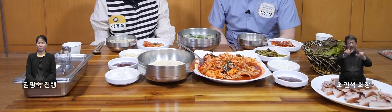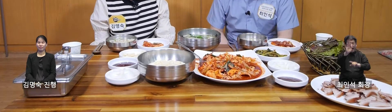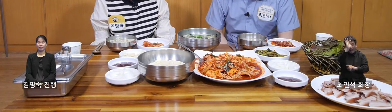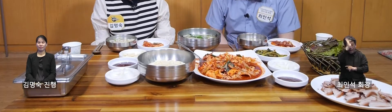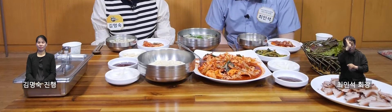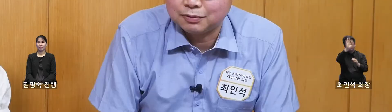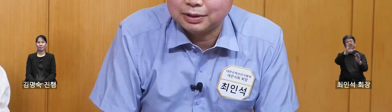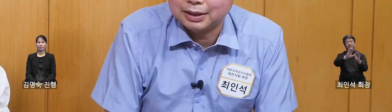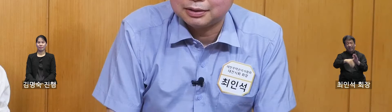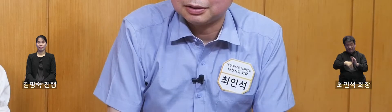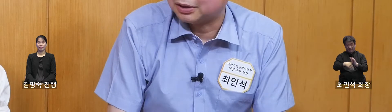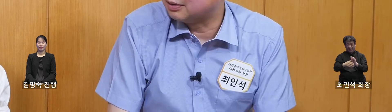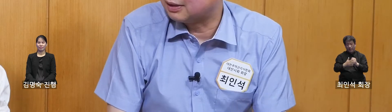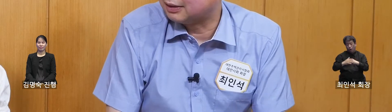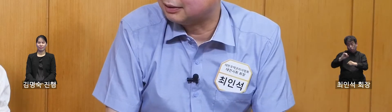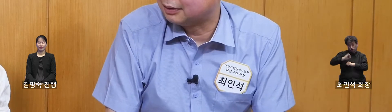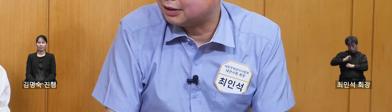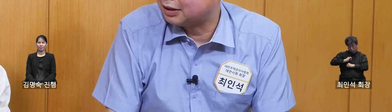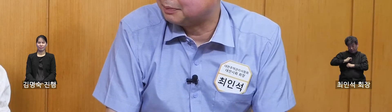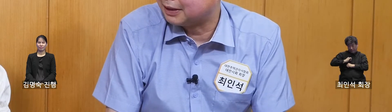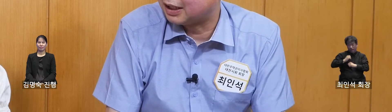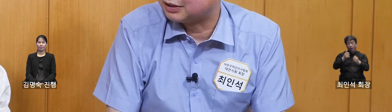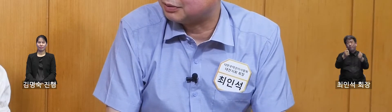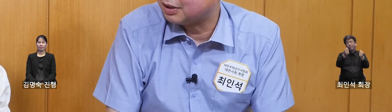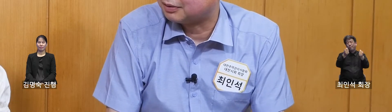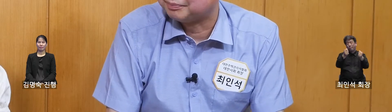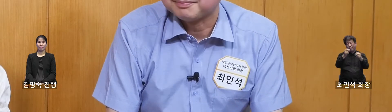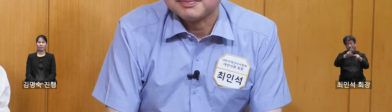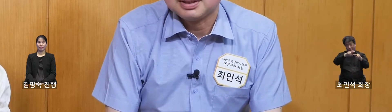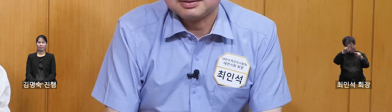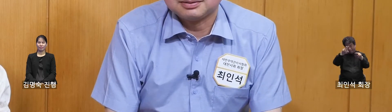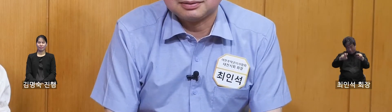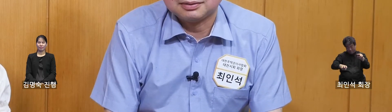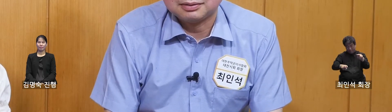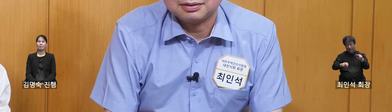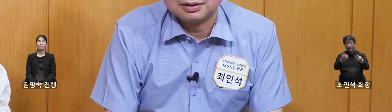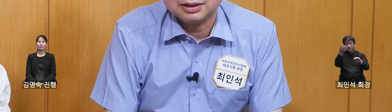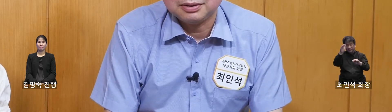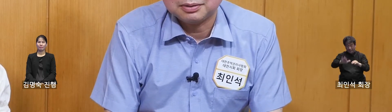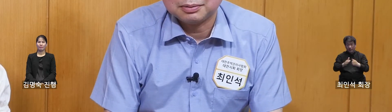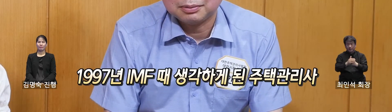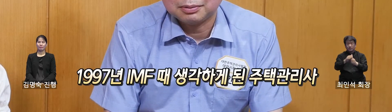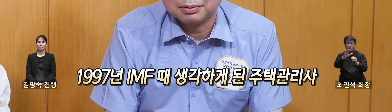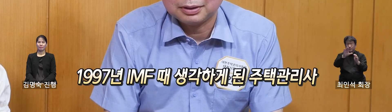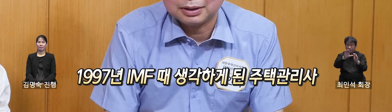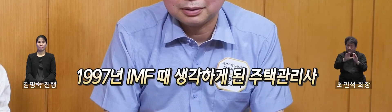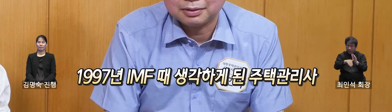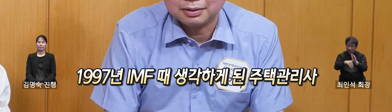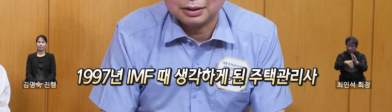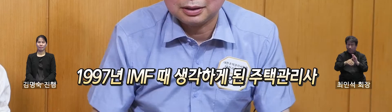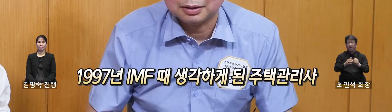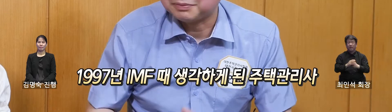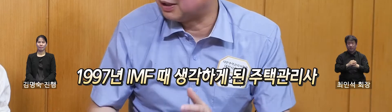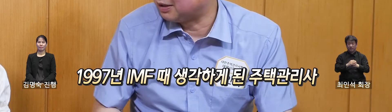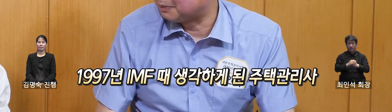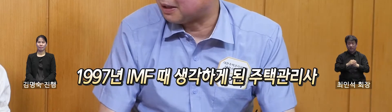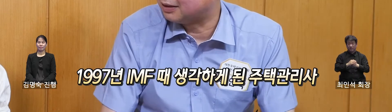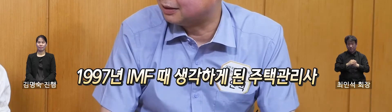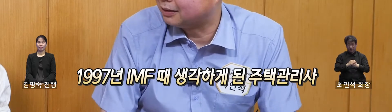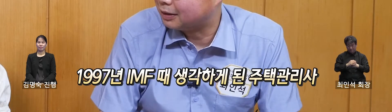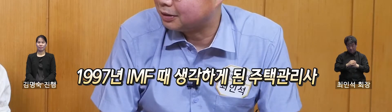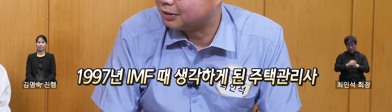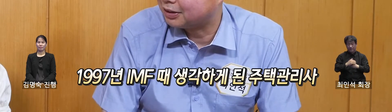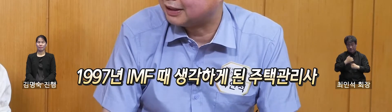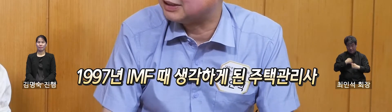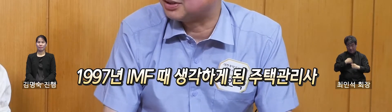네. 그때 이제 군에서 전역하는 시점이 돼가지고요. 네. 그러한 인연으로 이제 이 업계에 이제